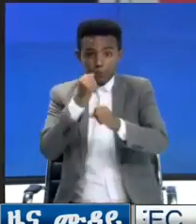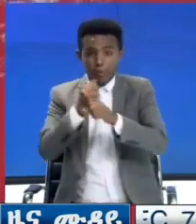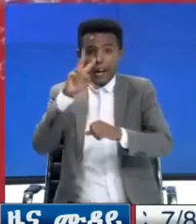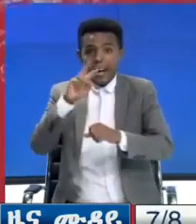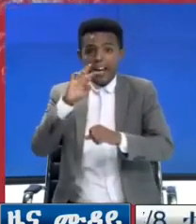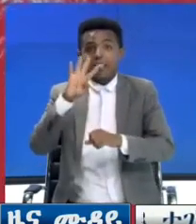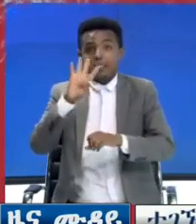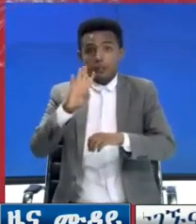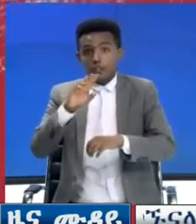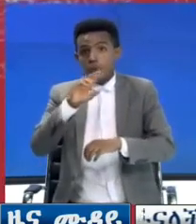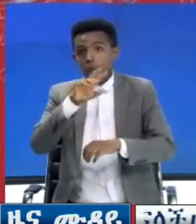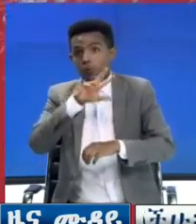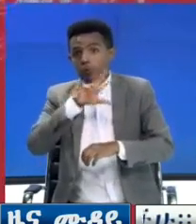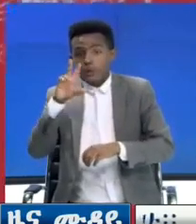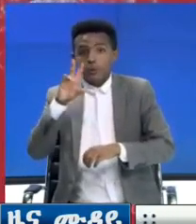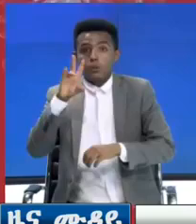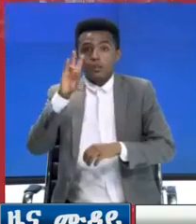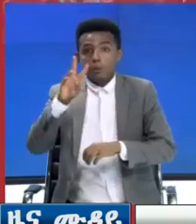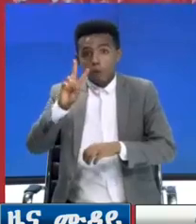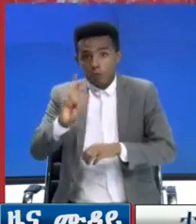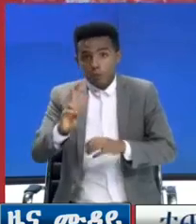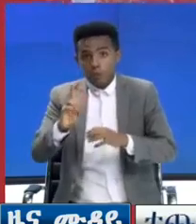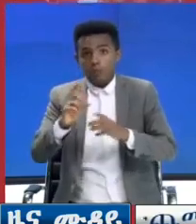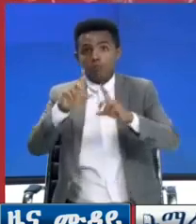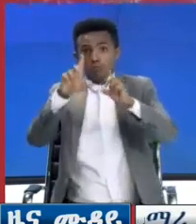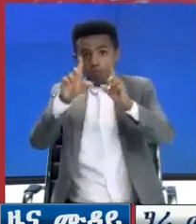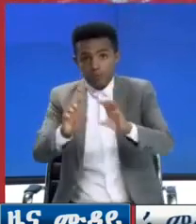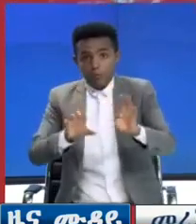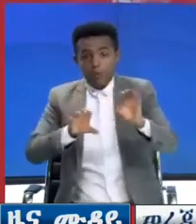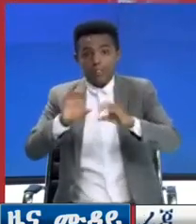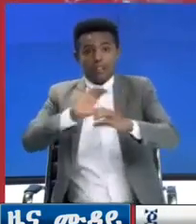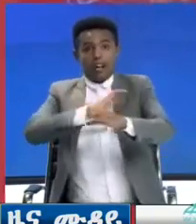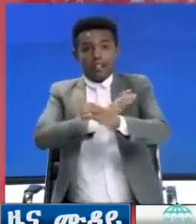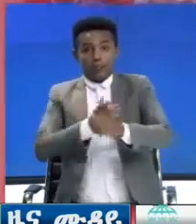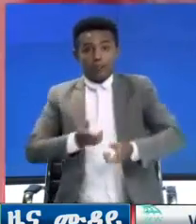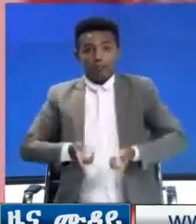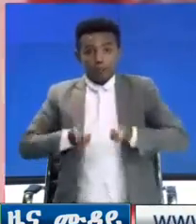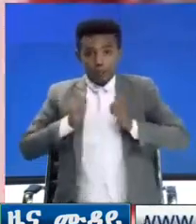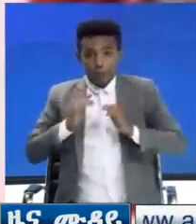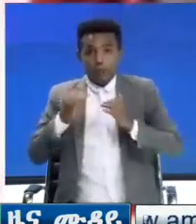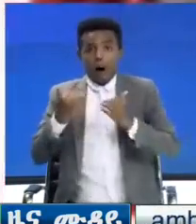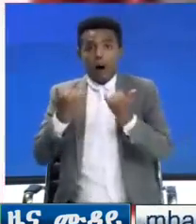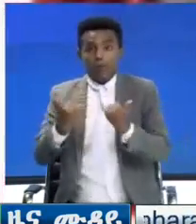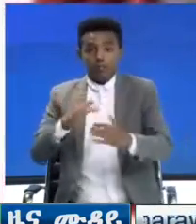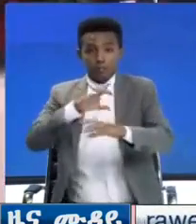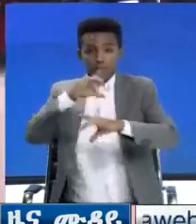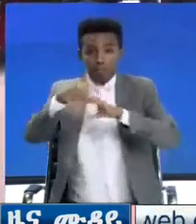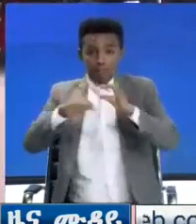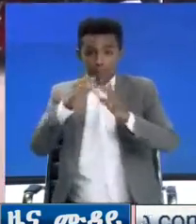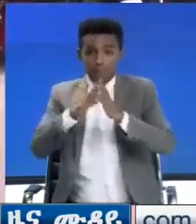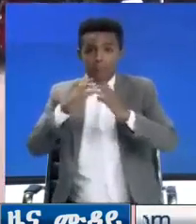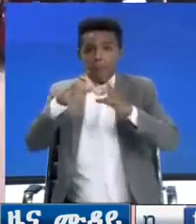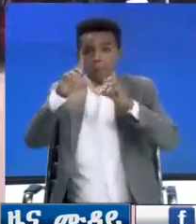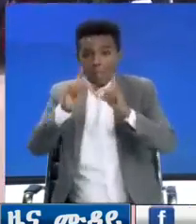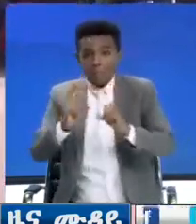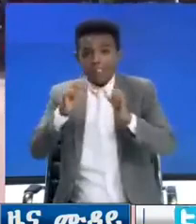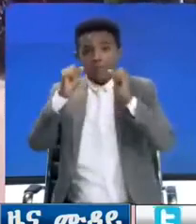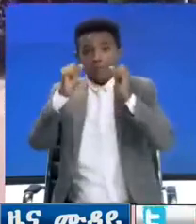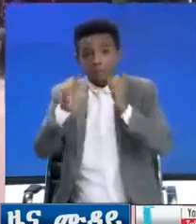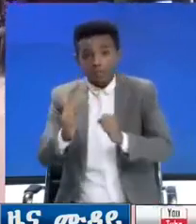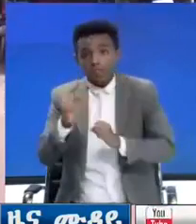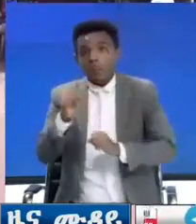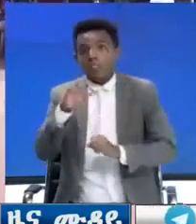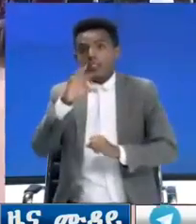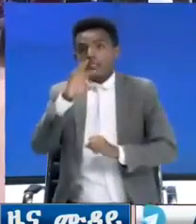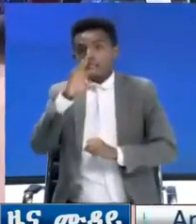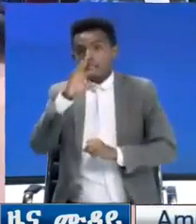ውስጥ 372 ናሙናዎችን የመመርመር አቅም እንዳለው ዳይሬክተሩ አቢገልጹም ክልሉ አሁን ባለው አቅም በቀን ውስጥ መመርመር የሚችለው ከ96 እስከ